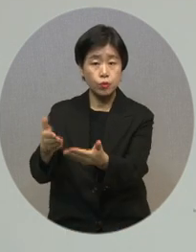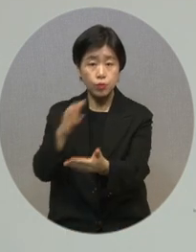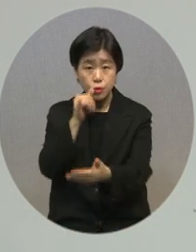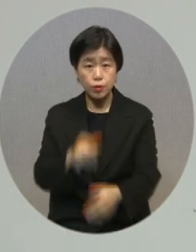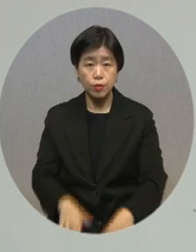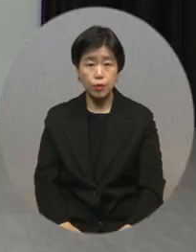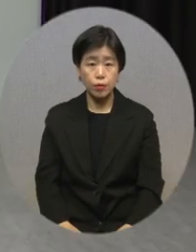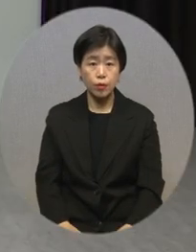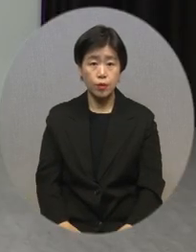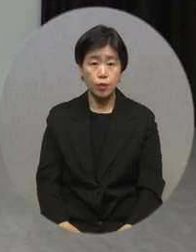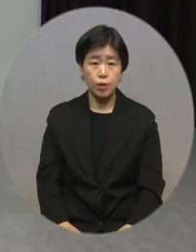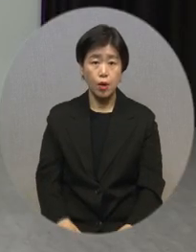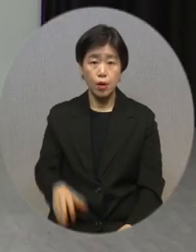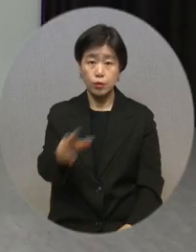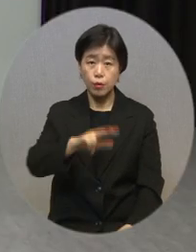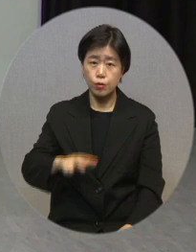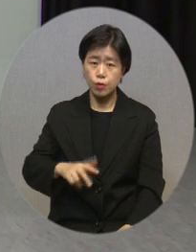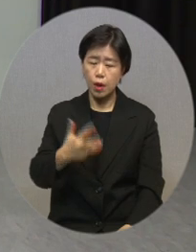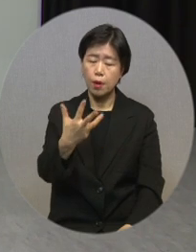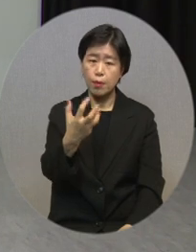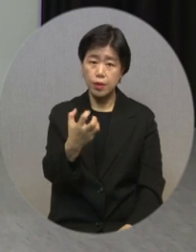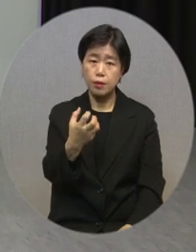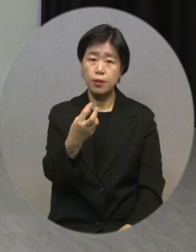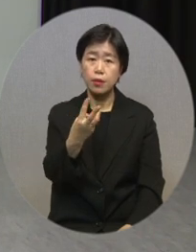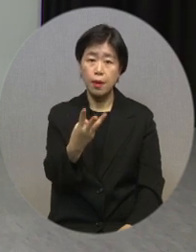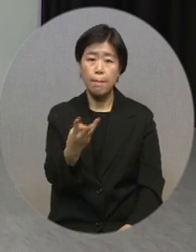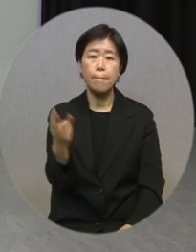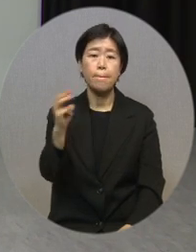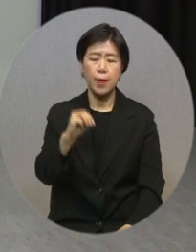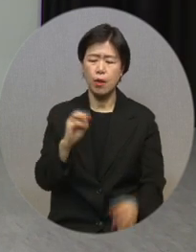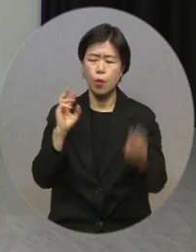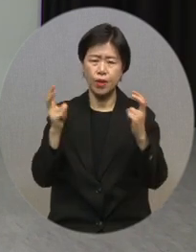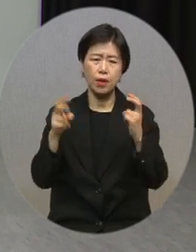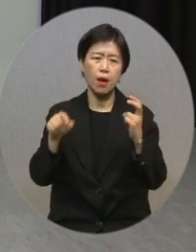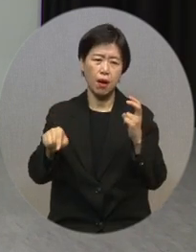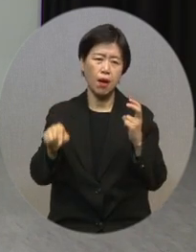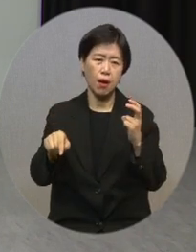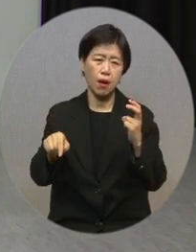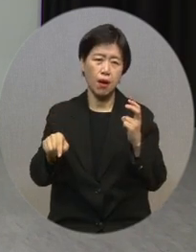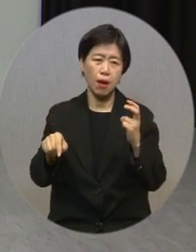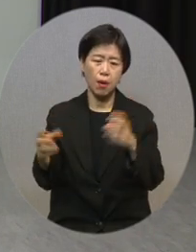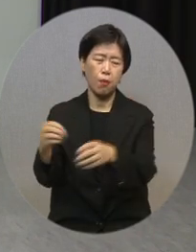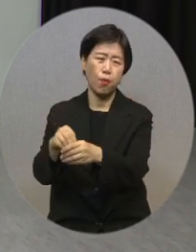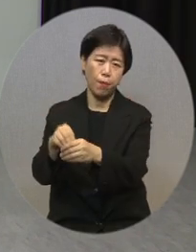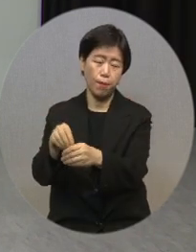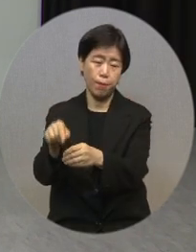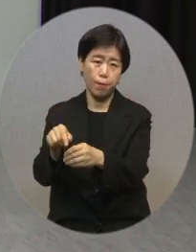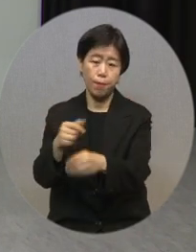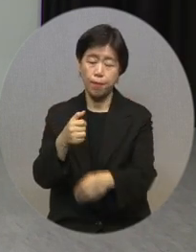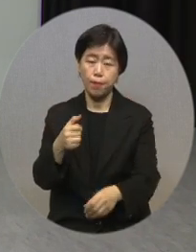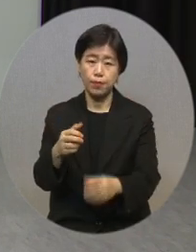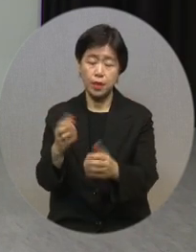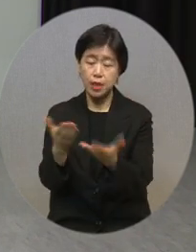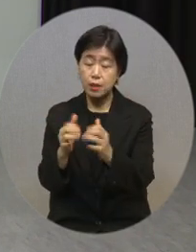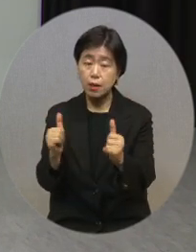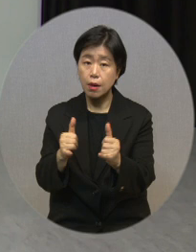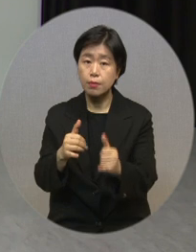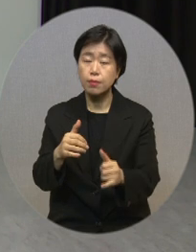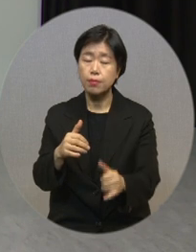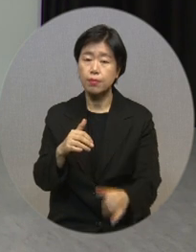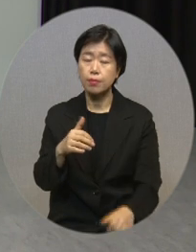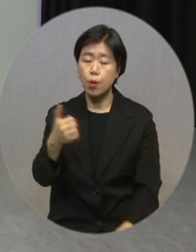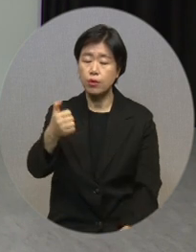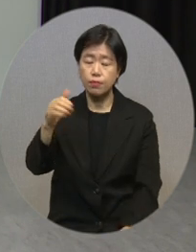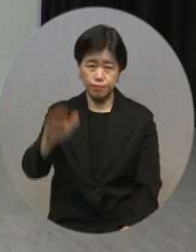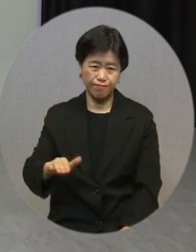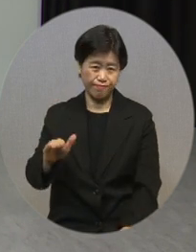83만 개 정도 됩니다. 83만 개 그 사업장에 대해서 지난 그, 그러니까 1월, 여기 재작년부터